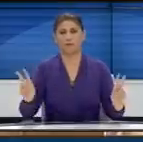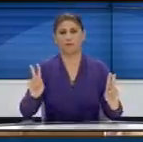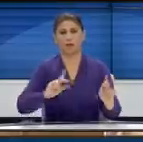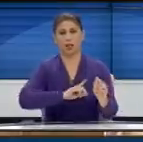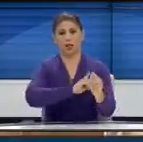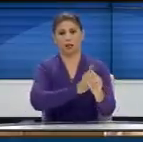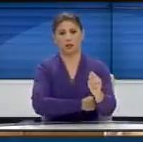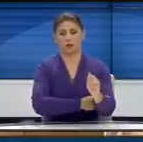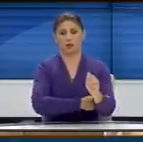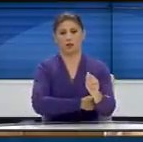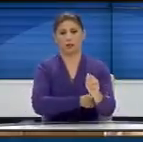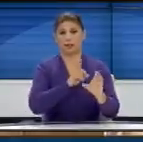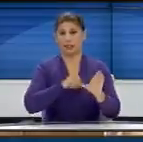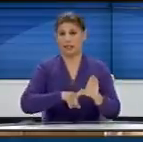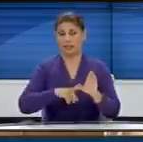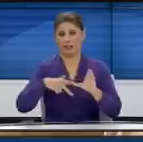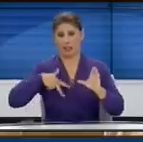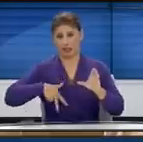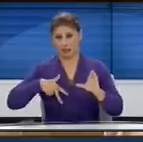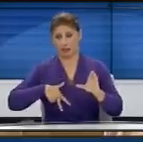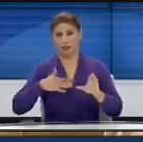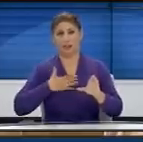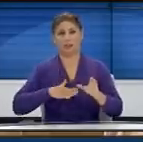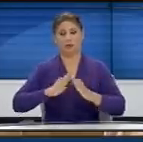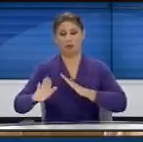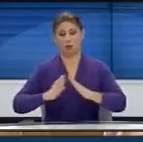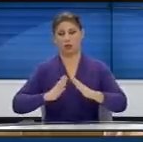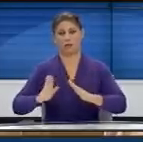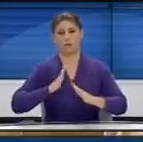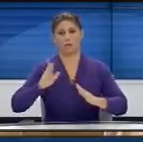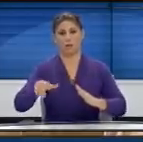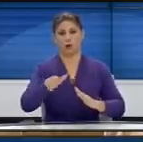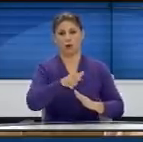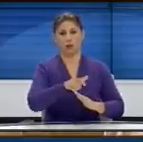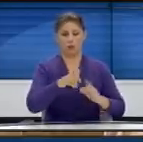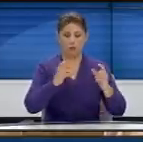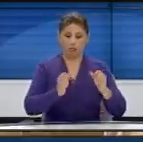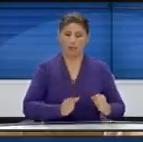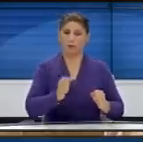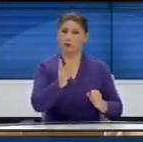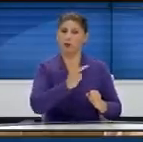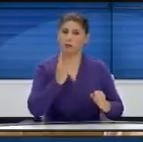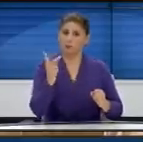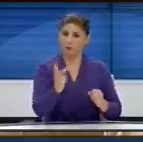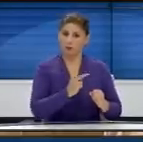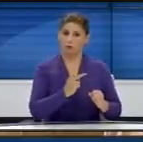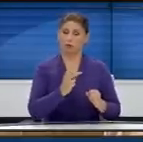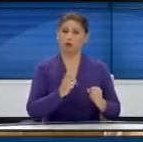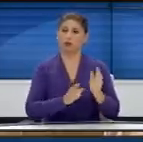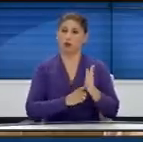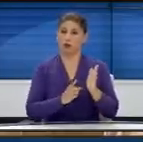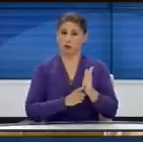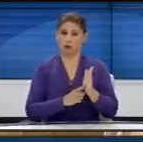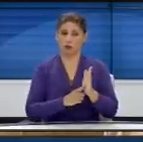εξουσία εταιρική και κρατική και θέλουμε προστατευμένους πολίτες από θεσμούς κοινοβουλευτικούς